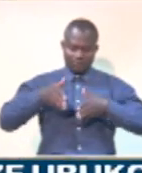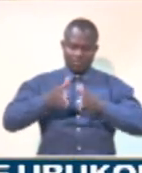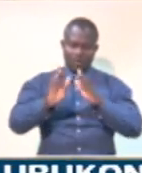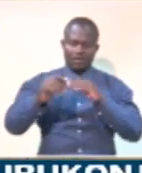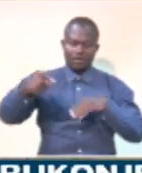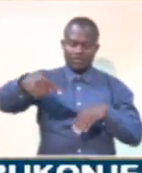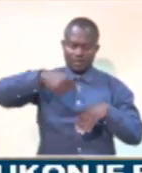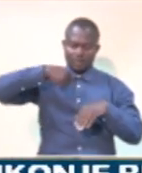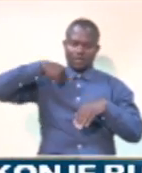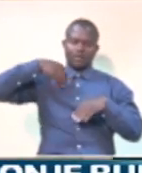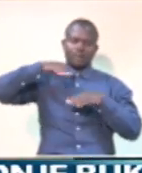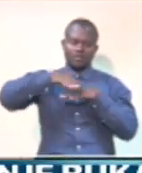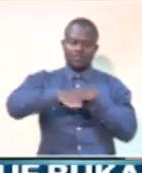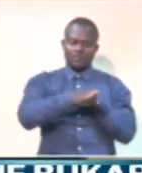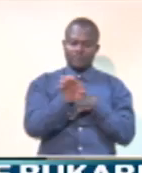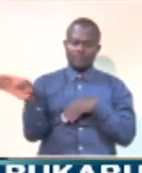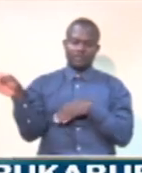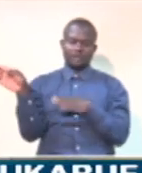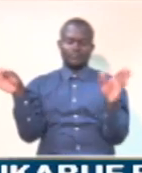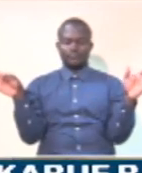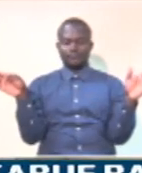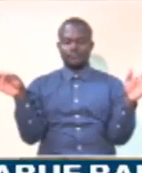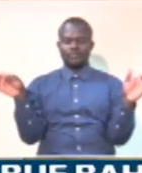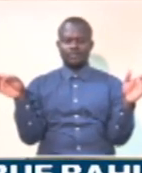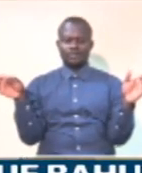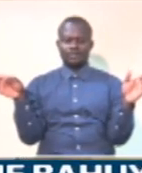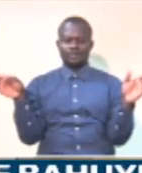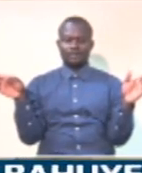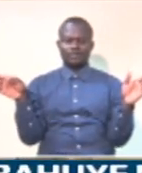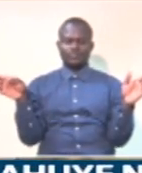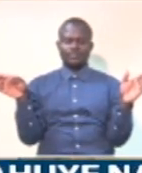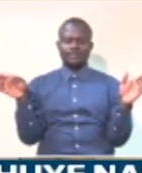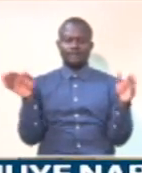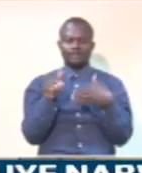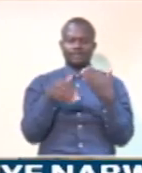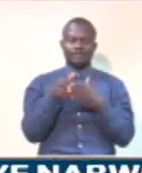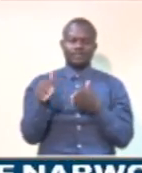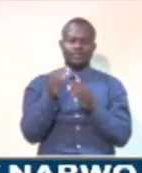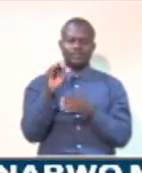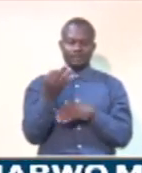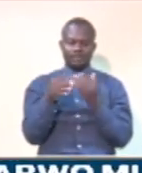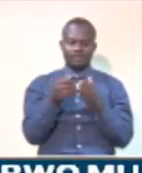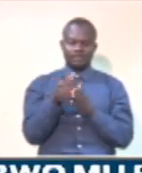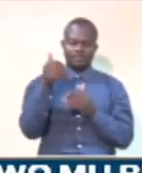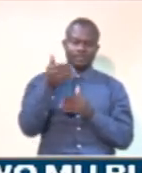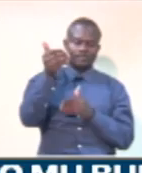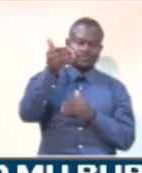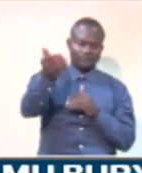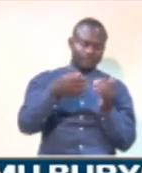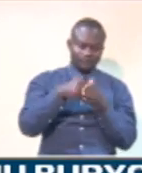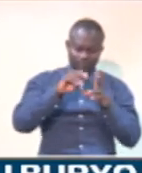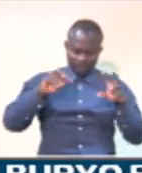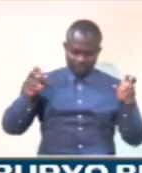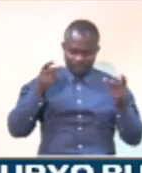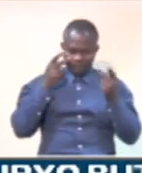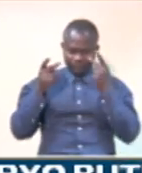uzamuka, umanuka n'utambika. Ubwo rero muri izo nzira eshatu iteka ryose tuba